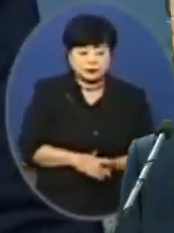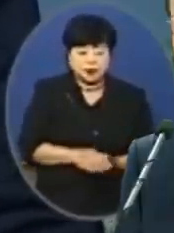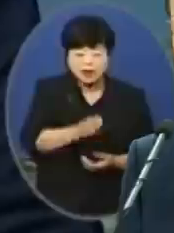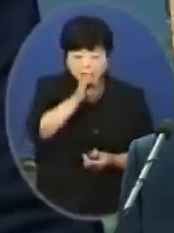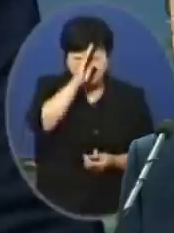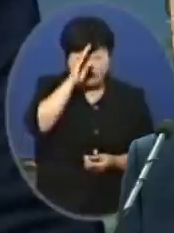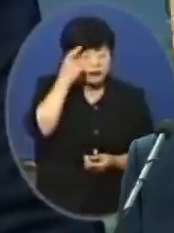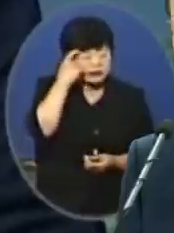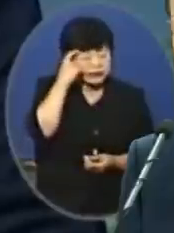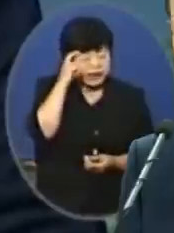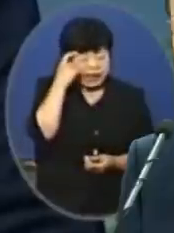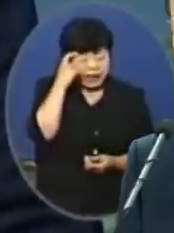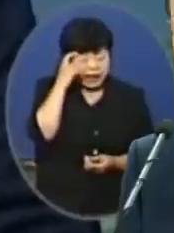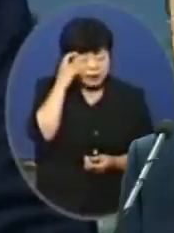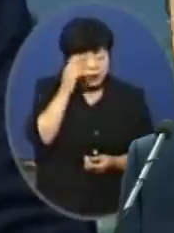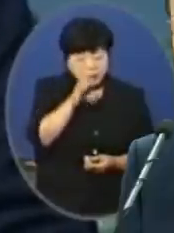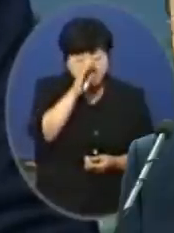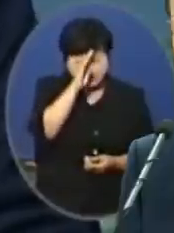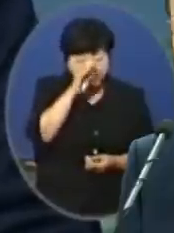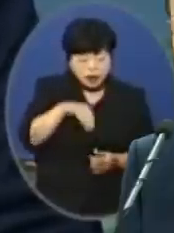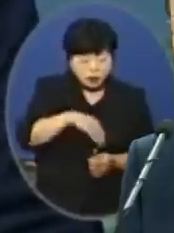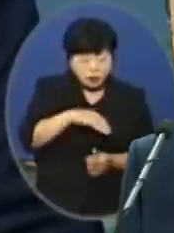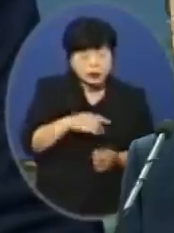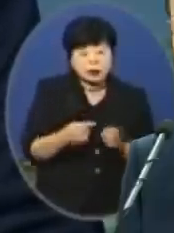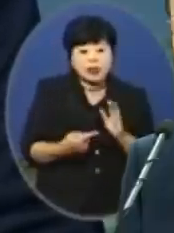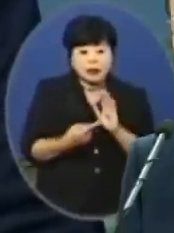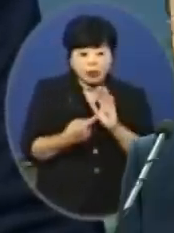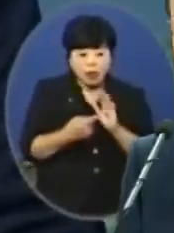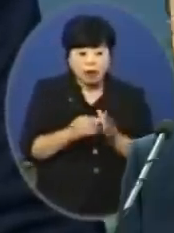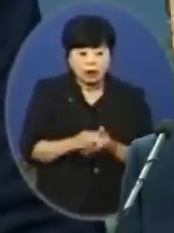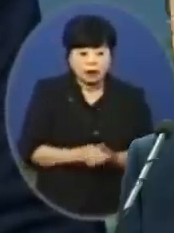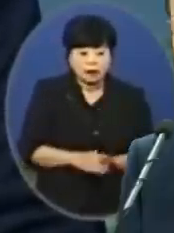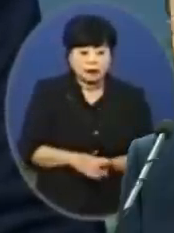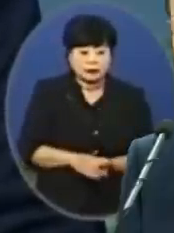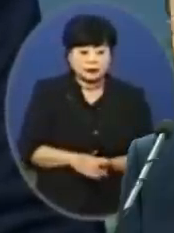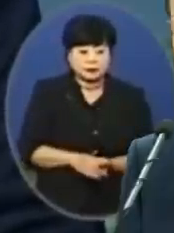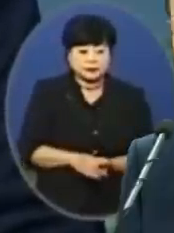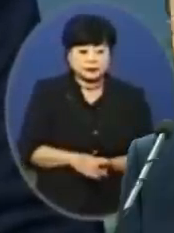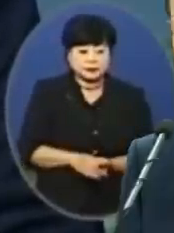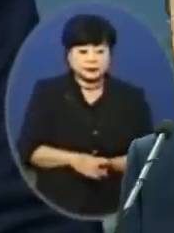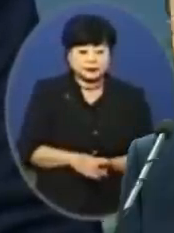병을 자꾸 생각하면은 병이 환경에 생겨나요.